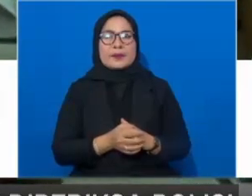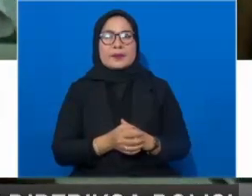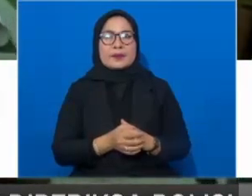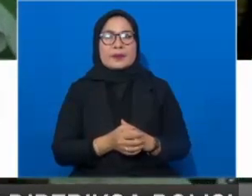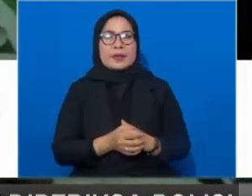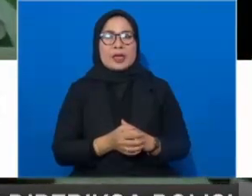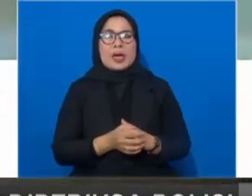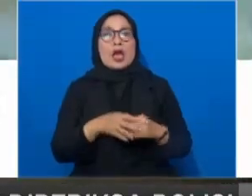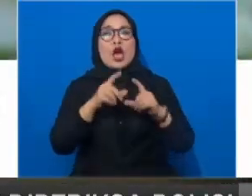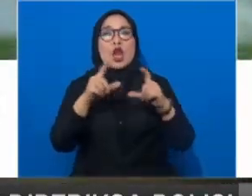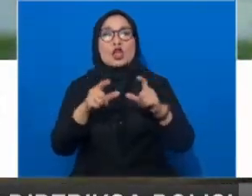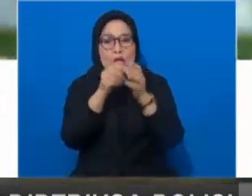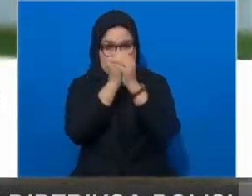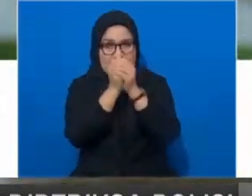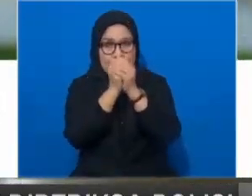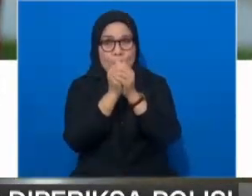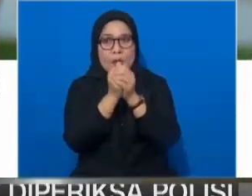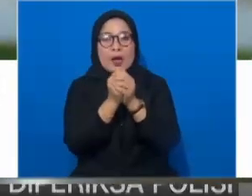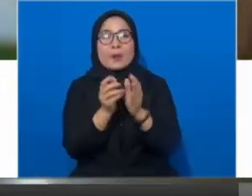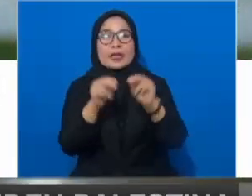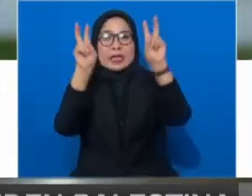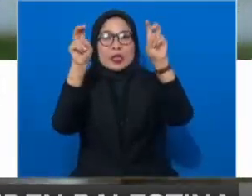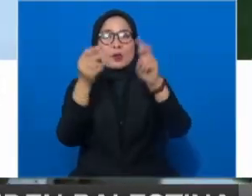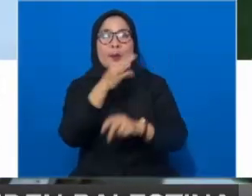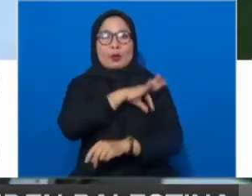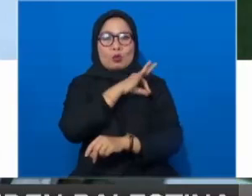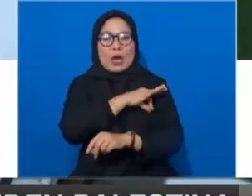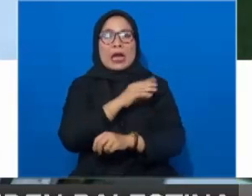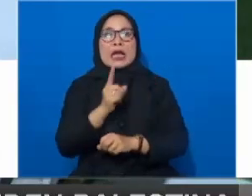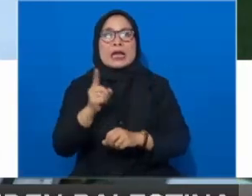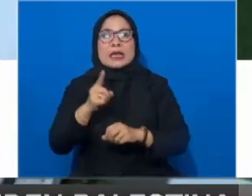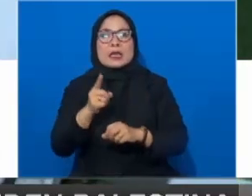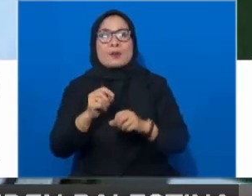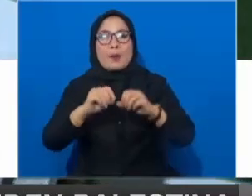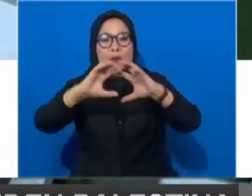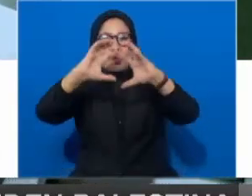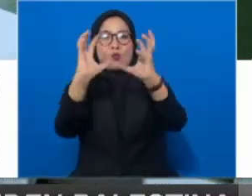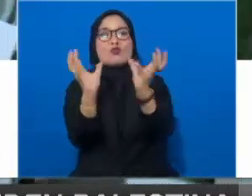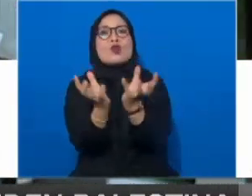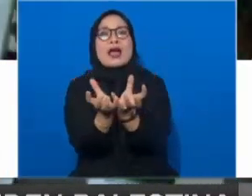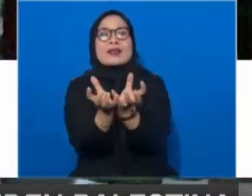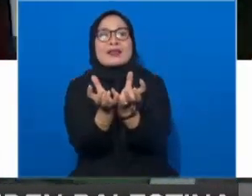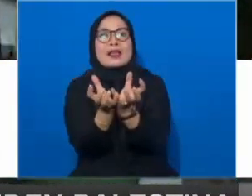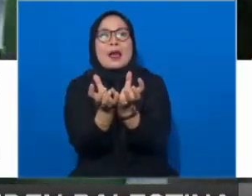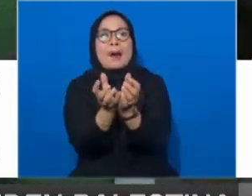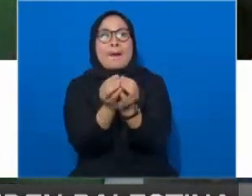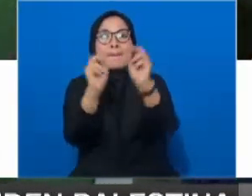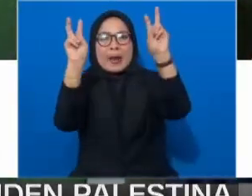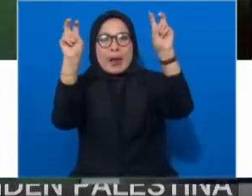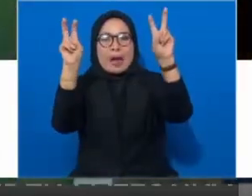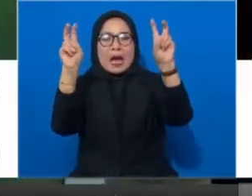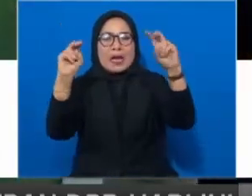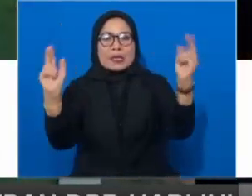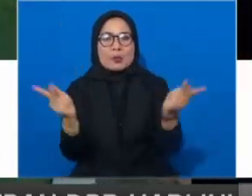Lontong Cap Gomeh menjadi simbol keberuntungan karena bentuknya yang bulat, melambangkan kesempurnaan dan kelimpahan.